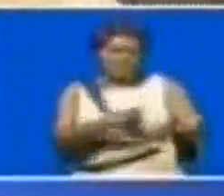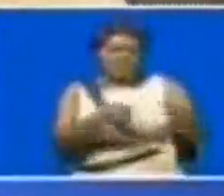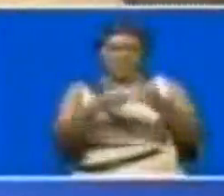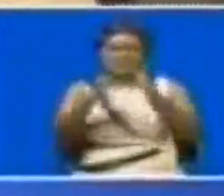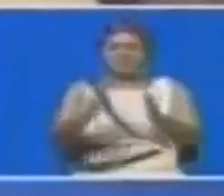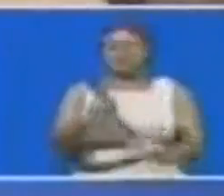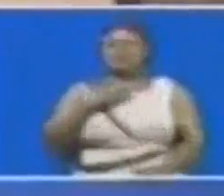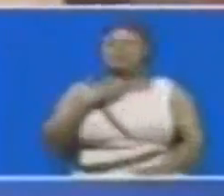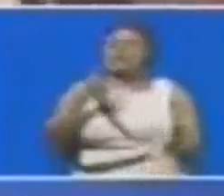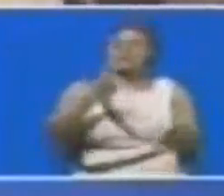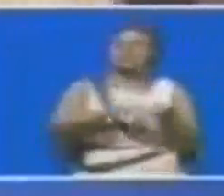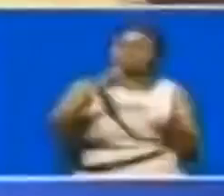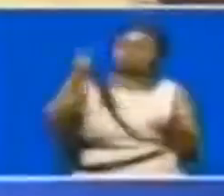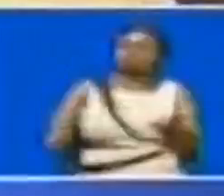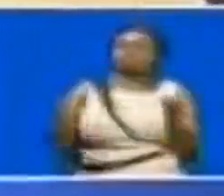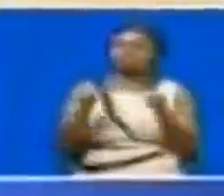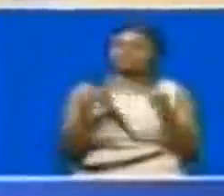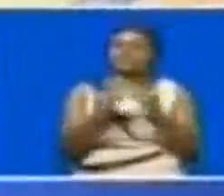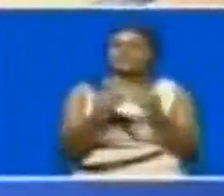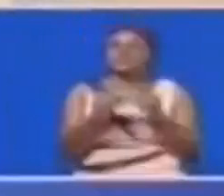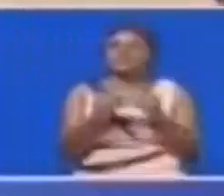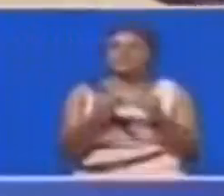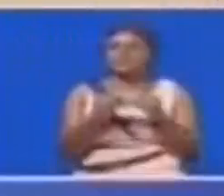wake na kumtaka aondoke mkutanoni.